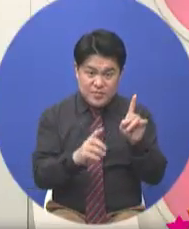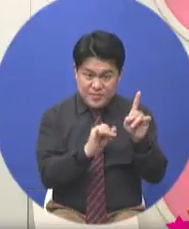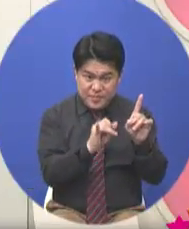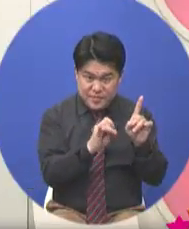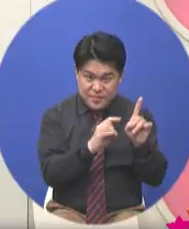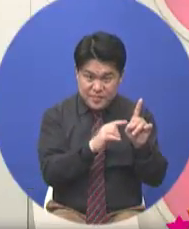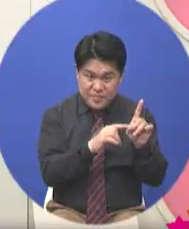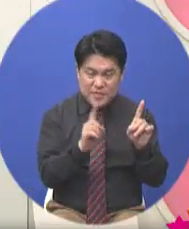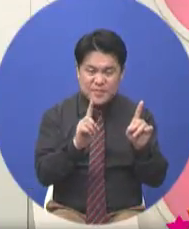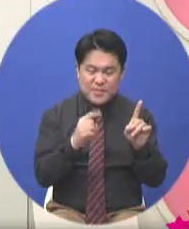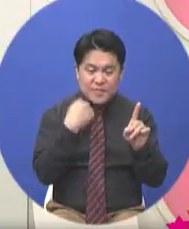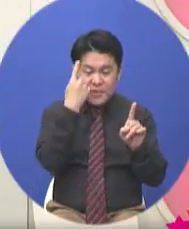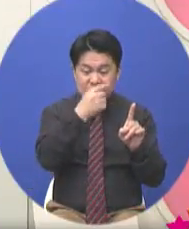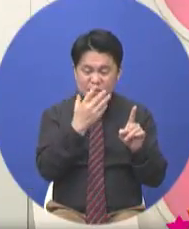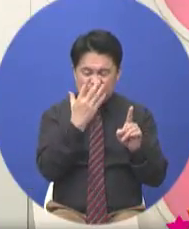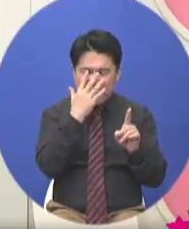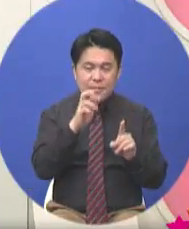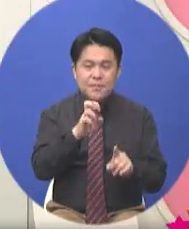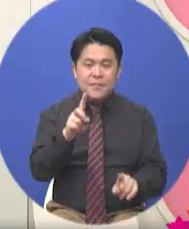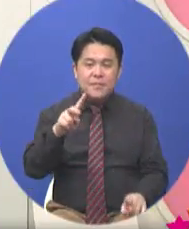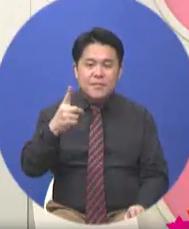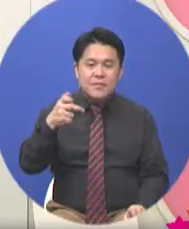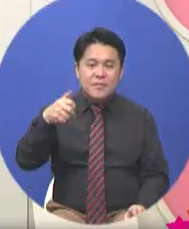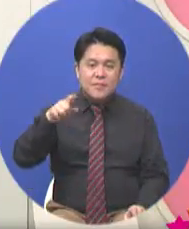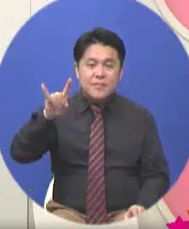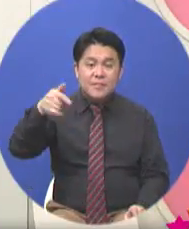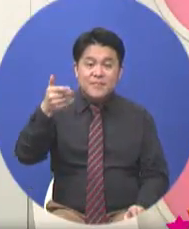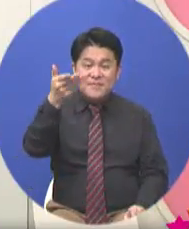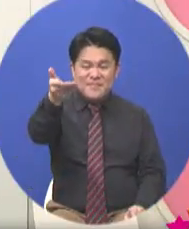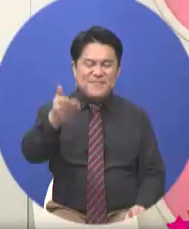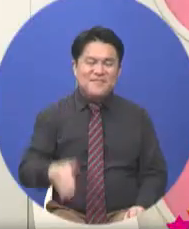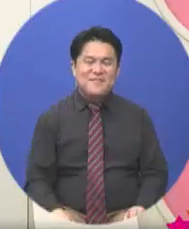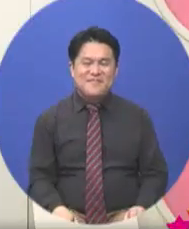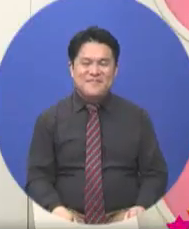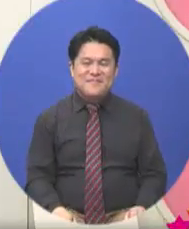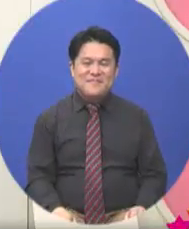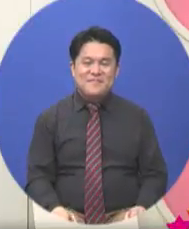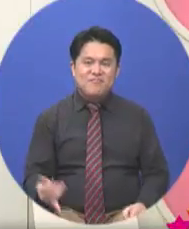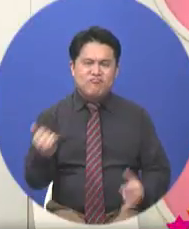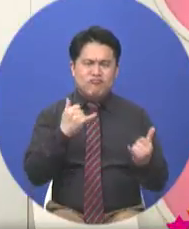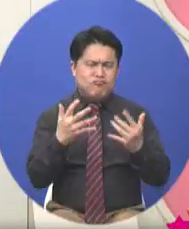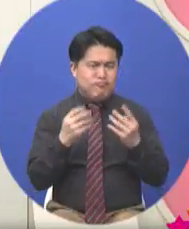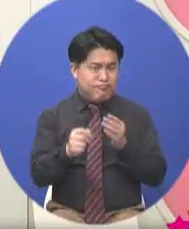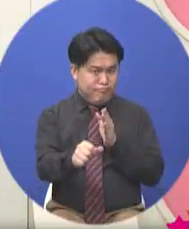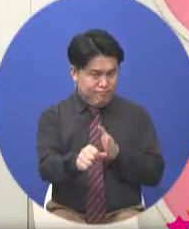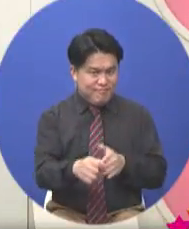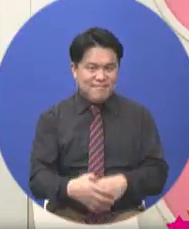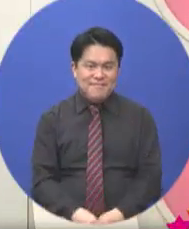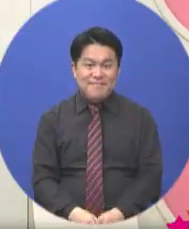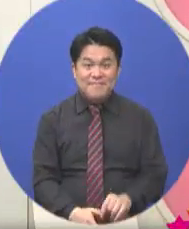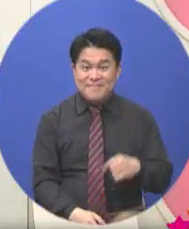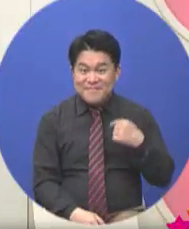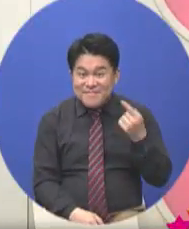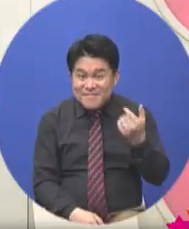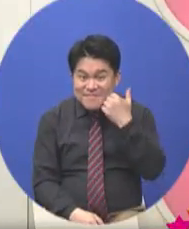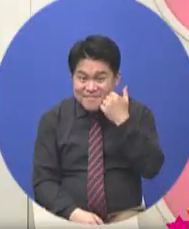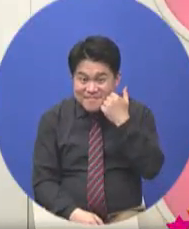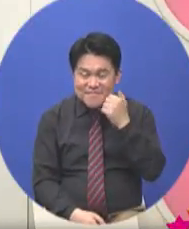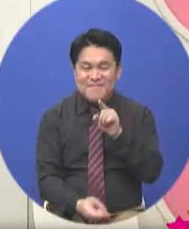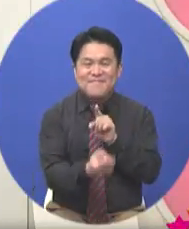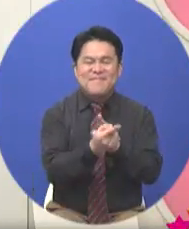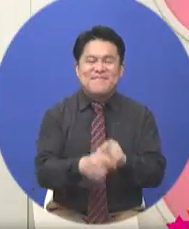분께는 마스크팩을 보내드리도록 하겠습니다. 네? 많은 참여 부탁드리고요. 다음 분